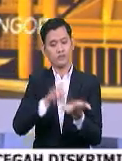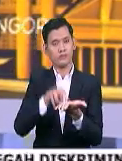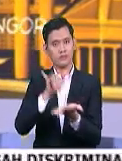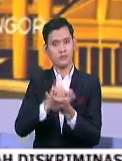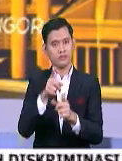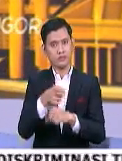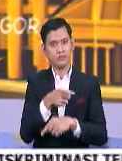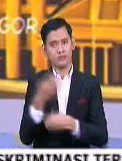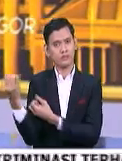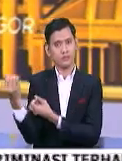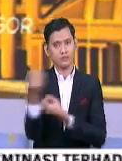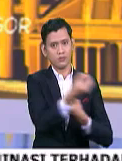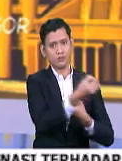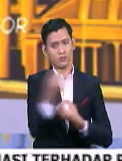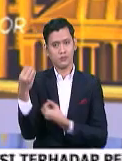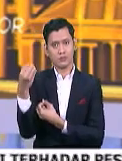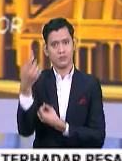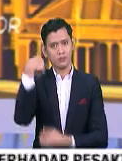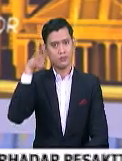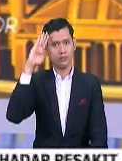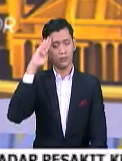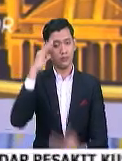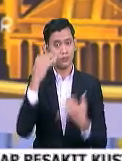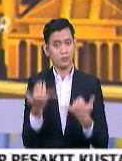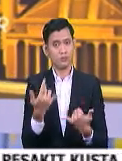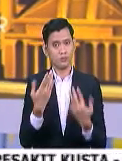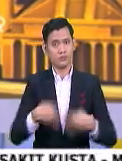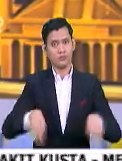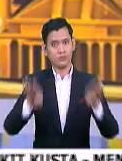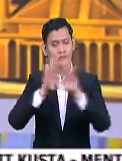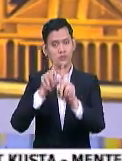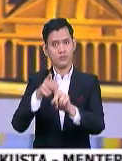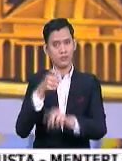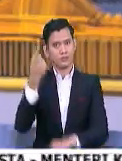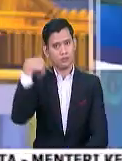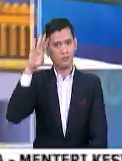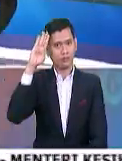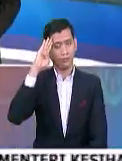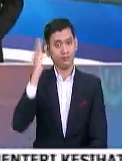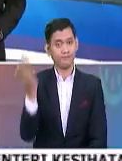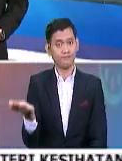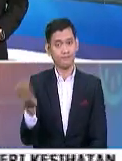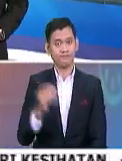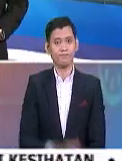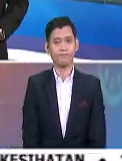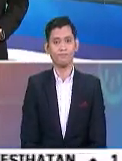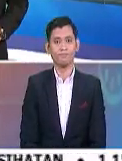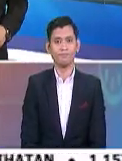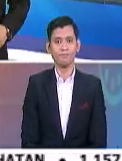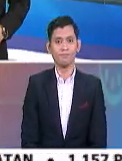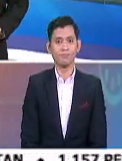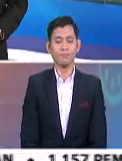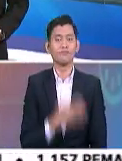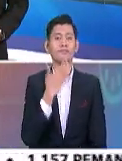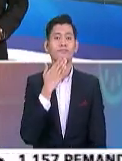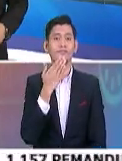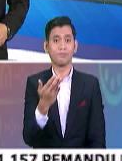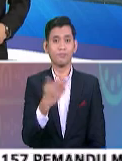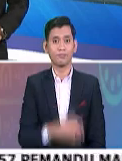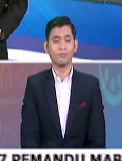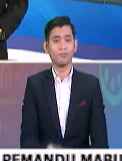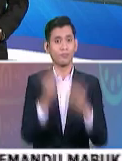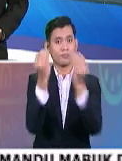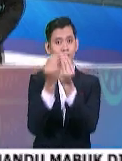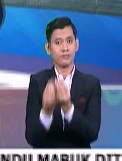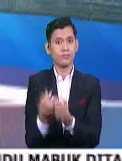dan vena packcpm negeri untuk rinciannya kita bersama Won Muhammad Royan rohida sedekat Hai baik imigrasi